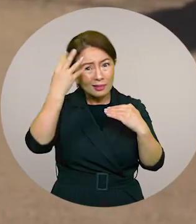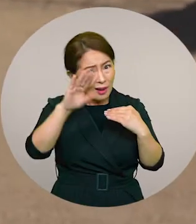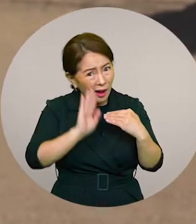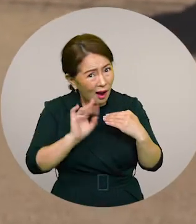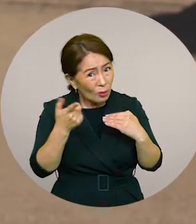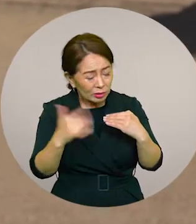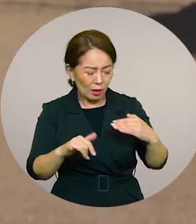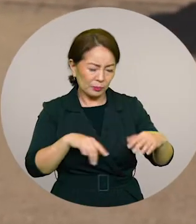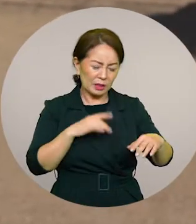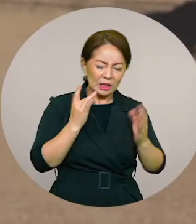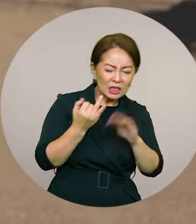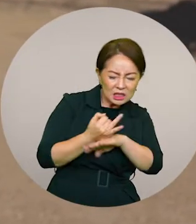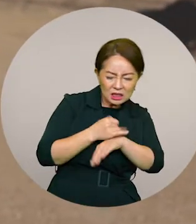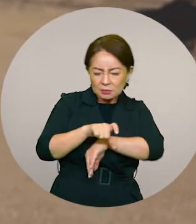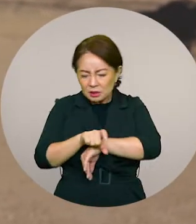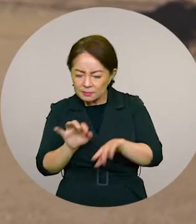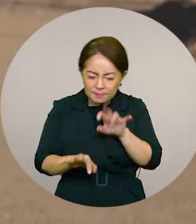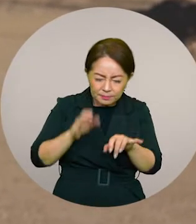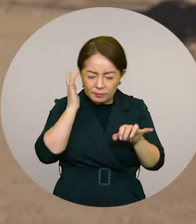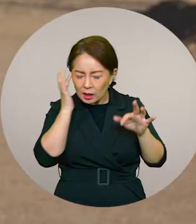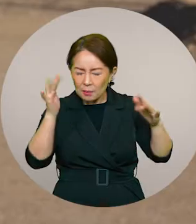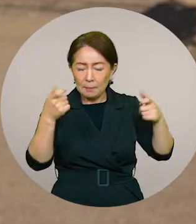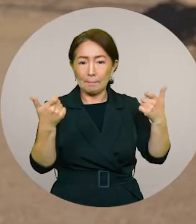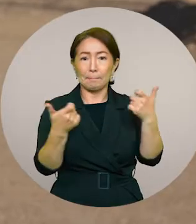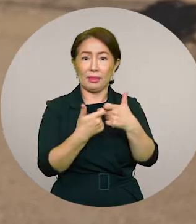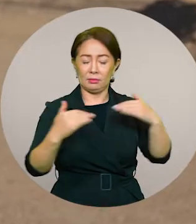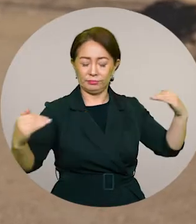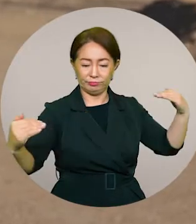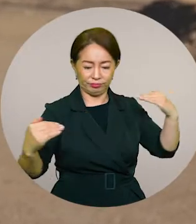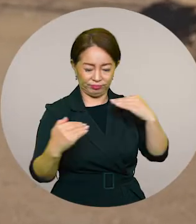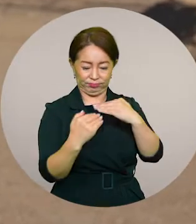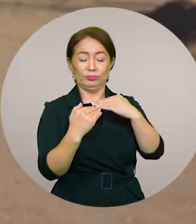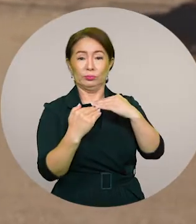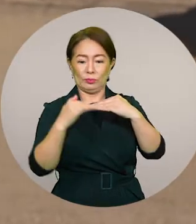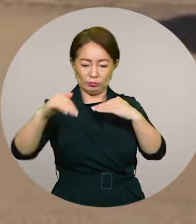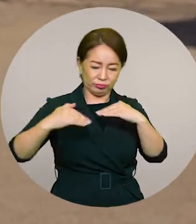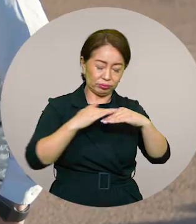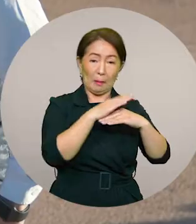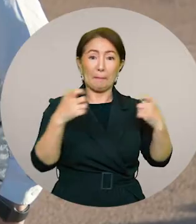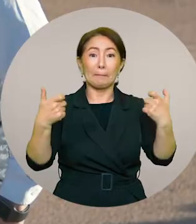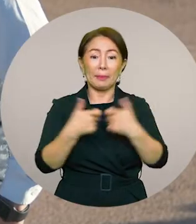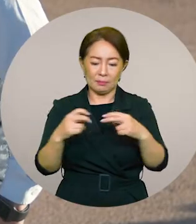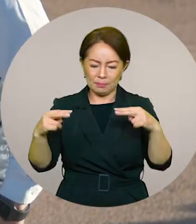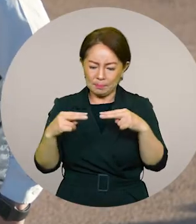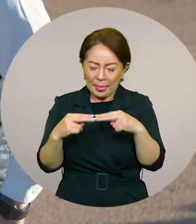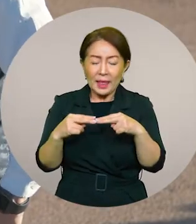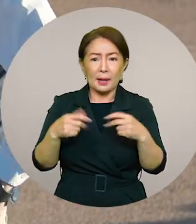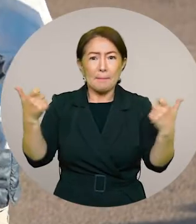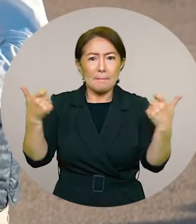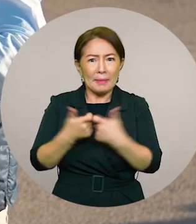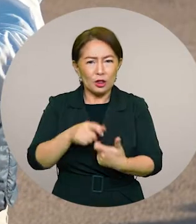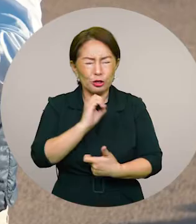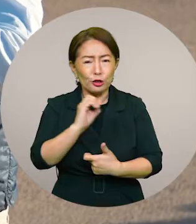тийм ээ. Тэгэхээр энэ дээр бол одоо энэ багшаадэр инженерүүдийн ур чадвар бол үнэхээр харагдсан. Манай хоёр одоо нэвтрэлт маань бол за бараг л 0-0-аар уулзсан